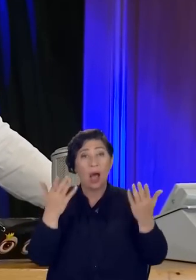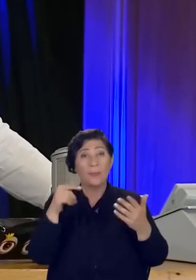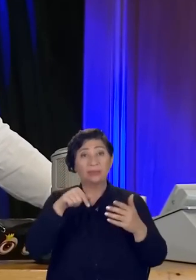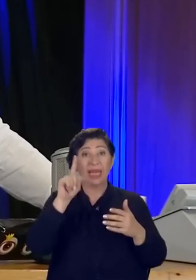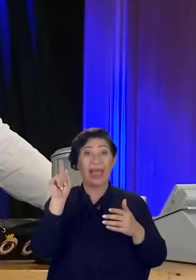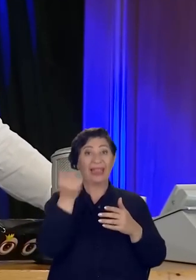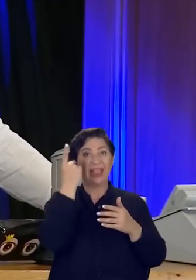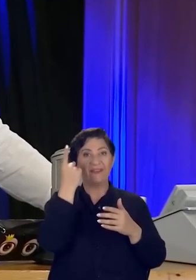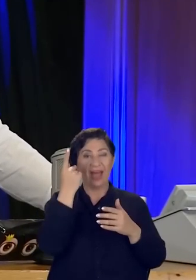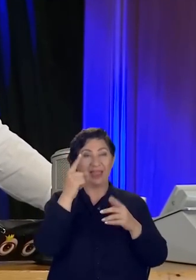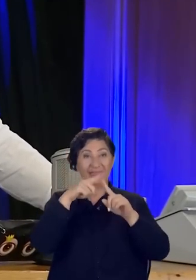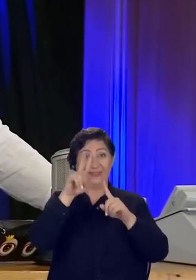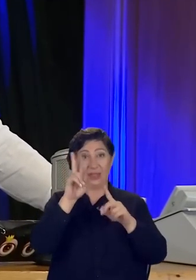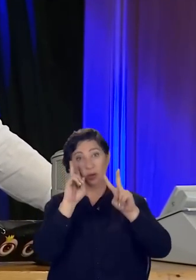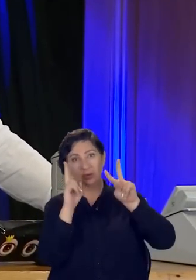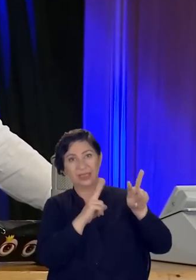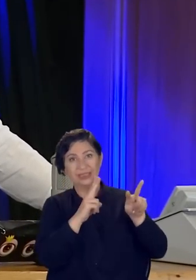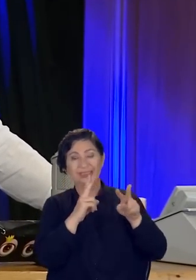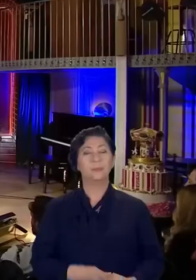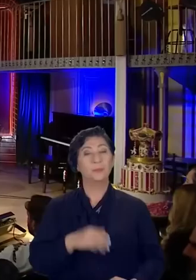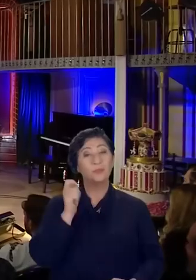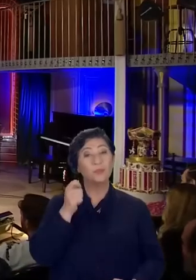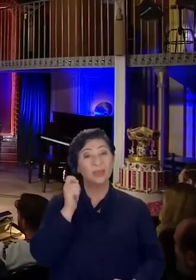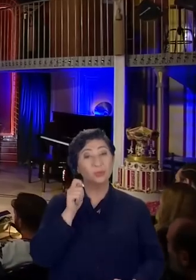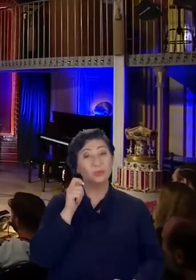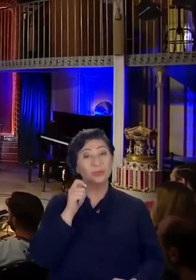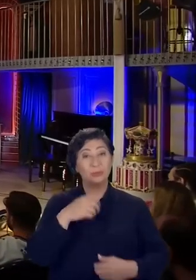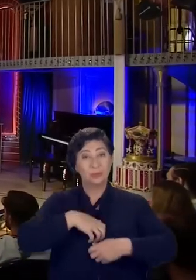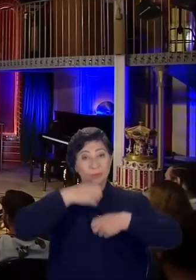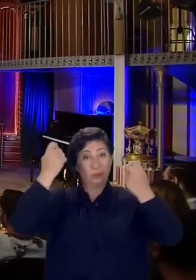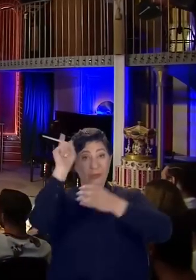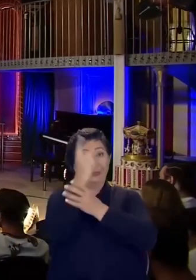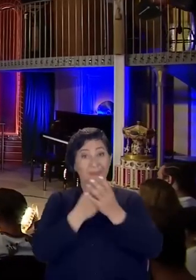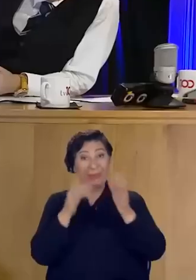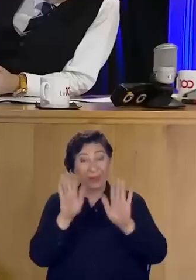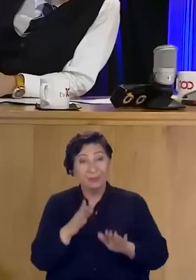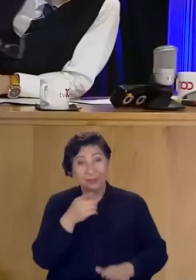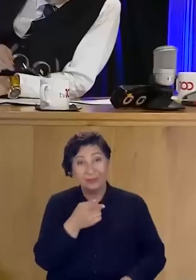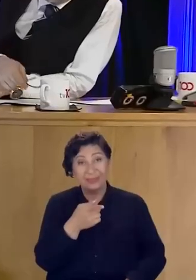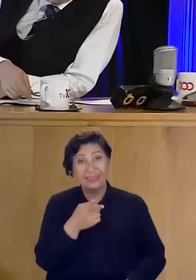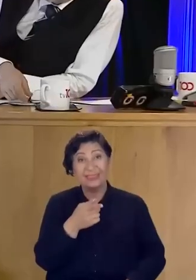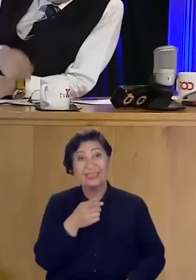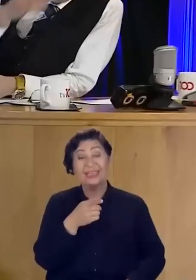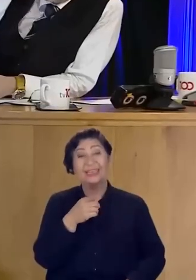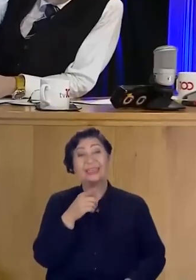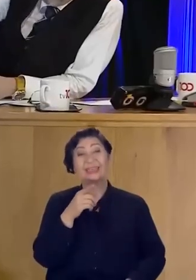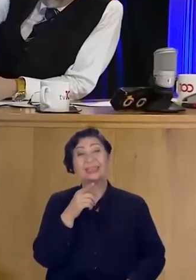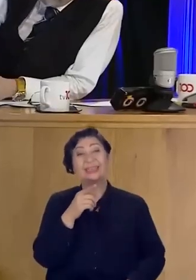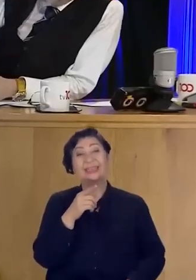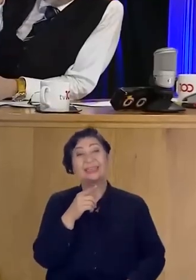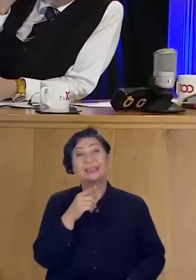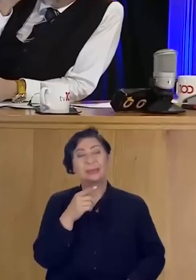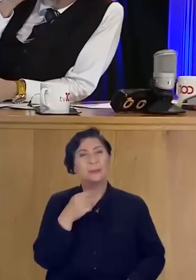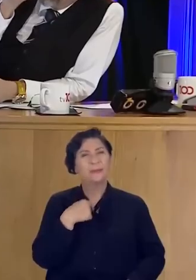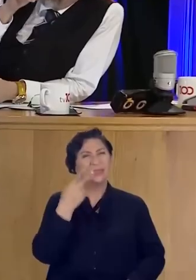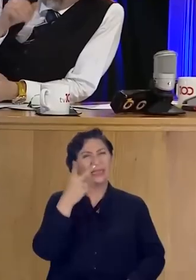şimdi ilk defa televizyonda göstereceğiz. Buyurun izleyelim. Hürriyetten mi soyundun? Ya şimdi şöyle oldu.